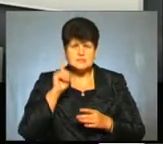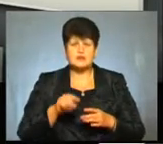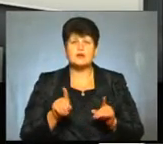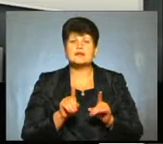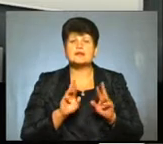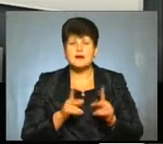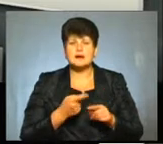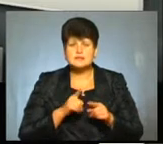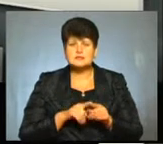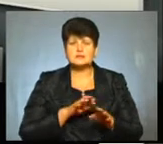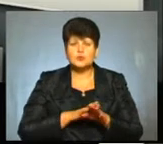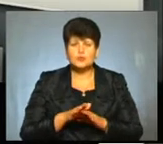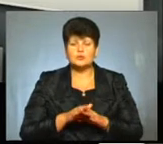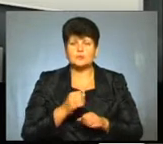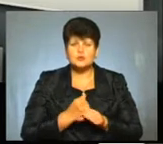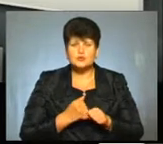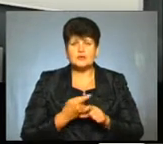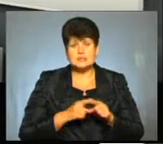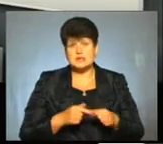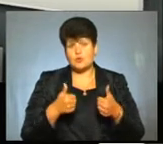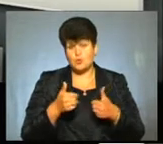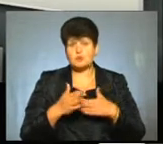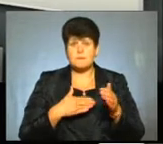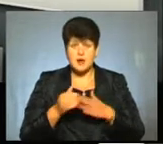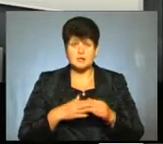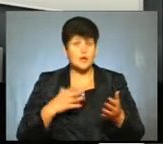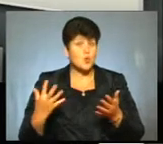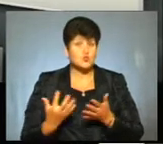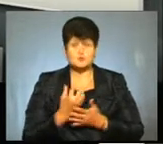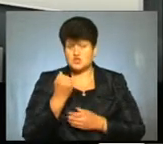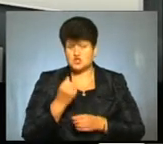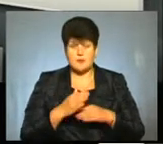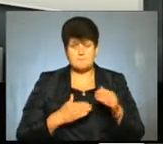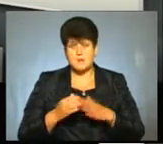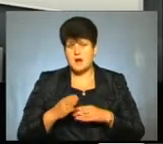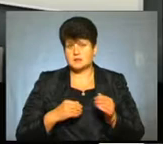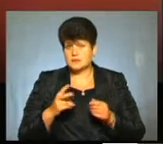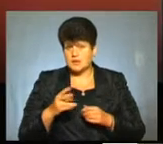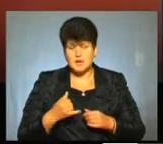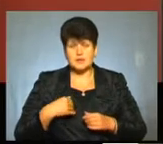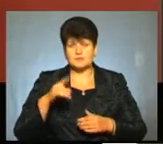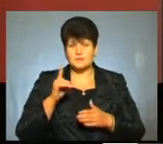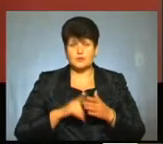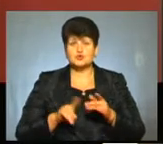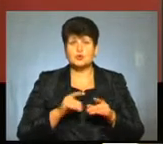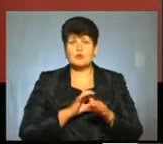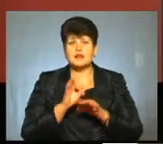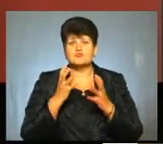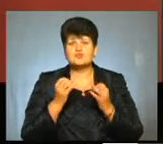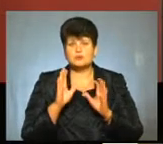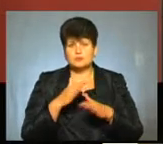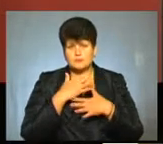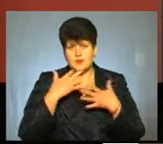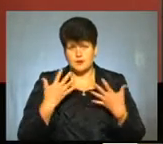яким чином воно працює, як це реалізовується, і це доволі хороша практика. Успішна практика, і я просто переконана, що проєктів ще буде